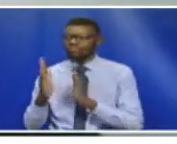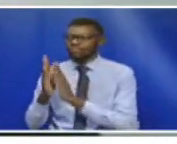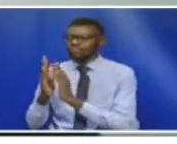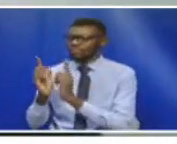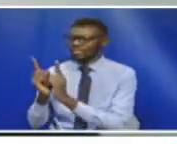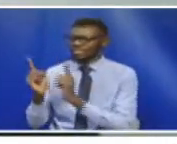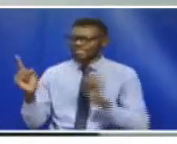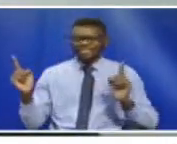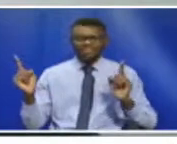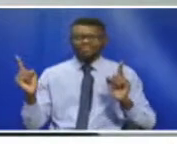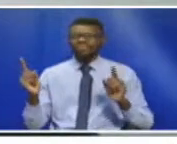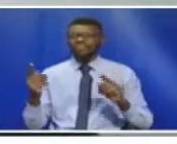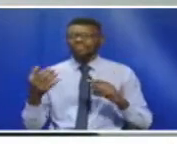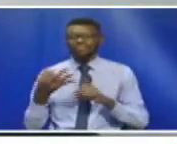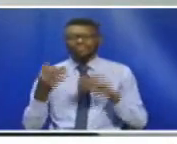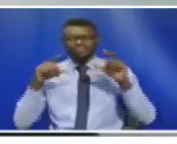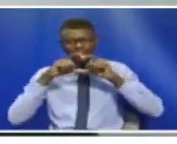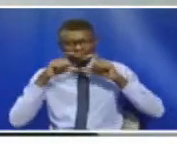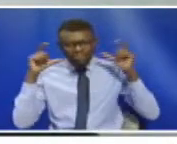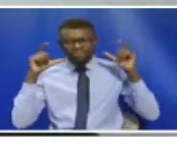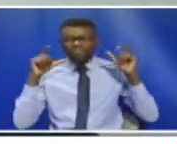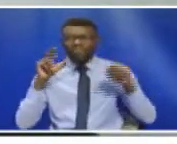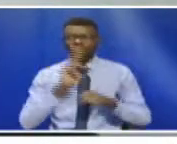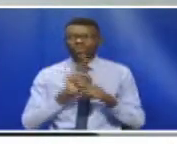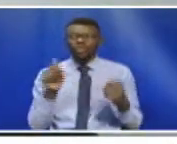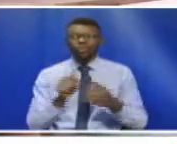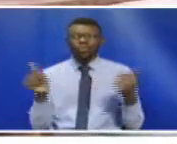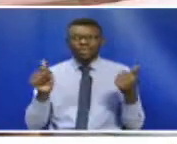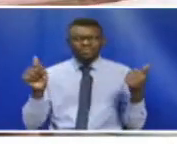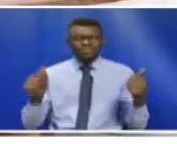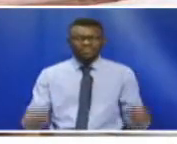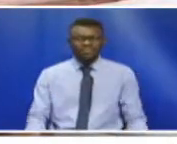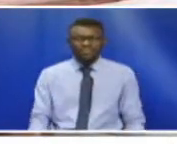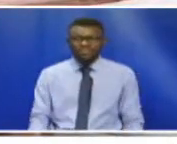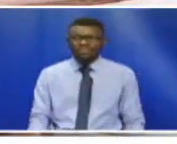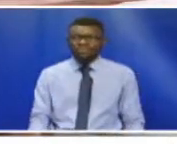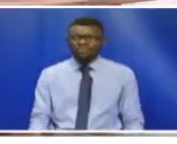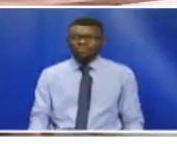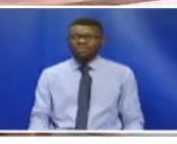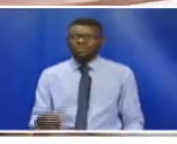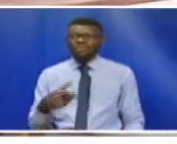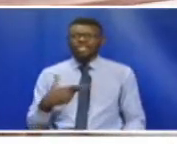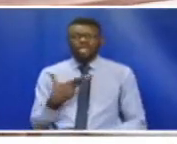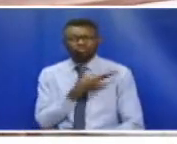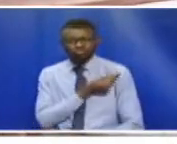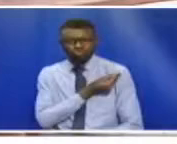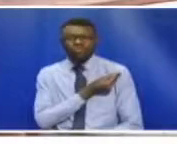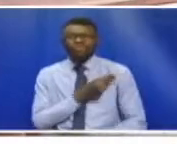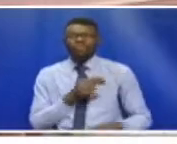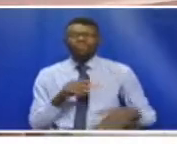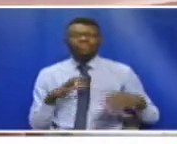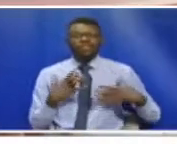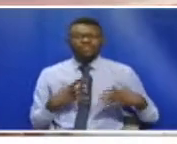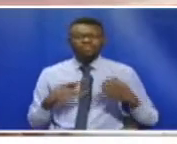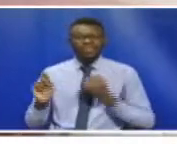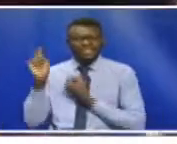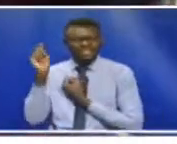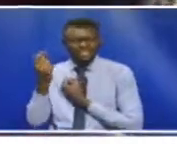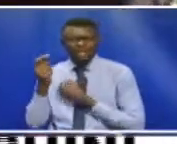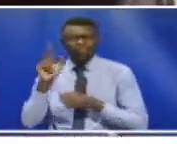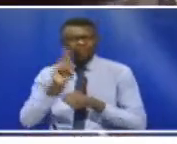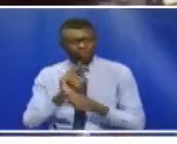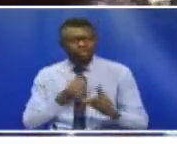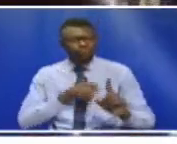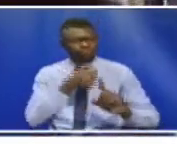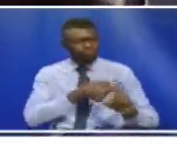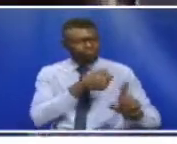wearing correctly of mask, we should not leave the curfew. Shughuli ya kuwachanja wa Kenya kama njia ya kupigana na virusi vya